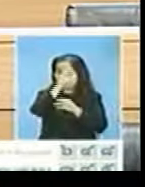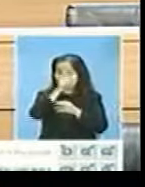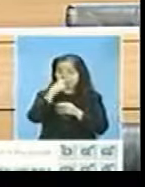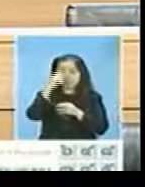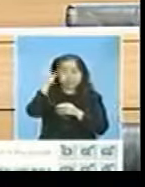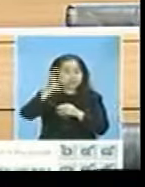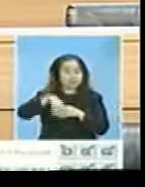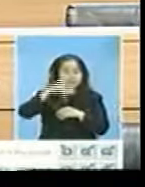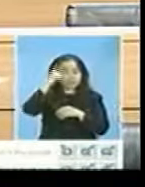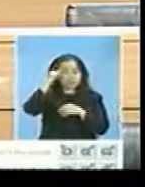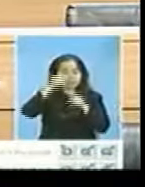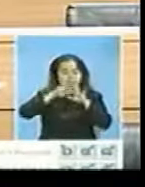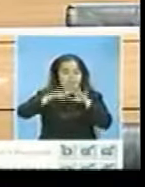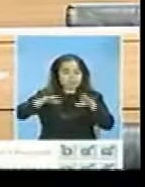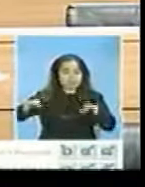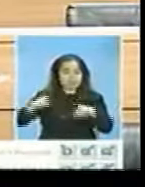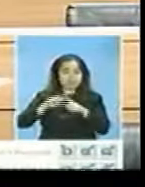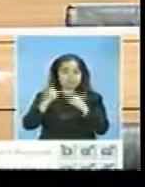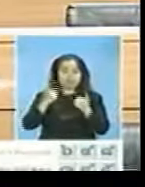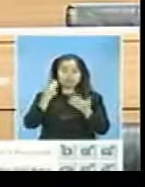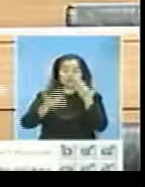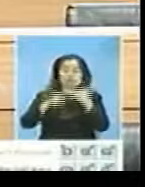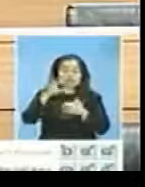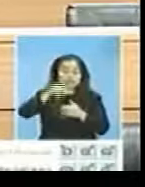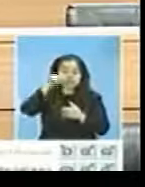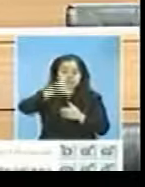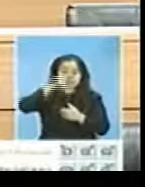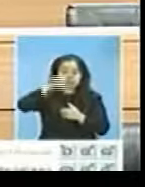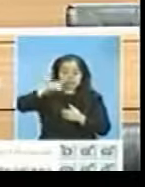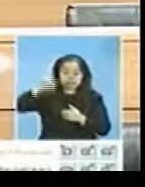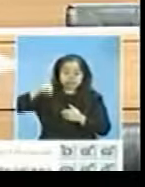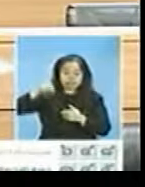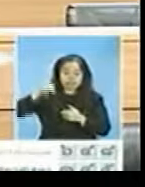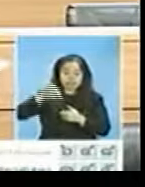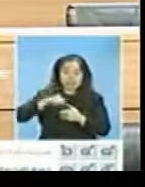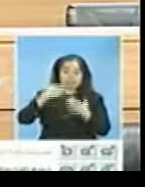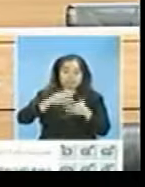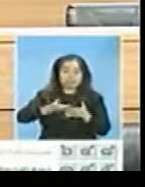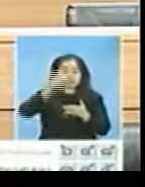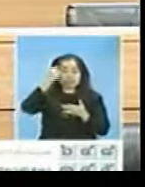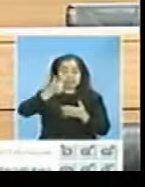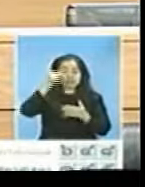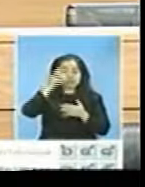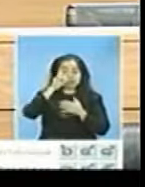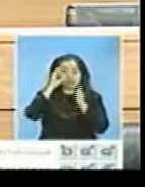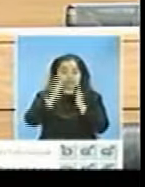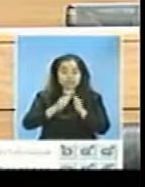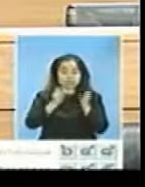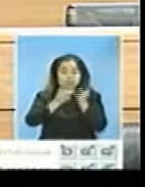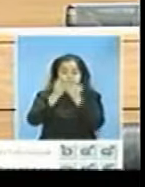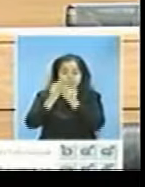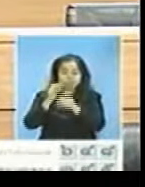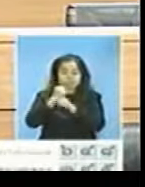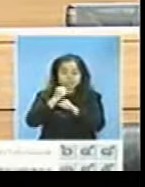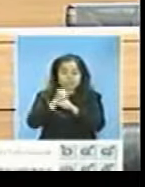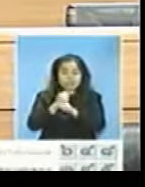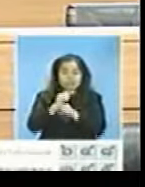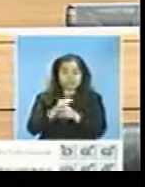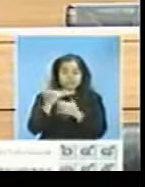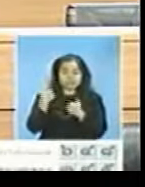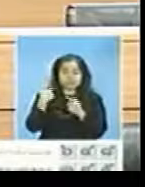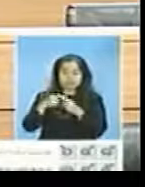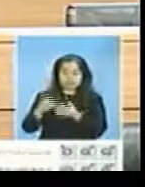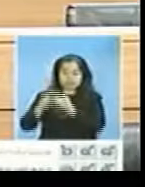ด็กๆเพราะฉะนั้นท่านจะเลือกใครท่านก็จิ้มจิ้มจิ้มจิ้มจิ้มได้มาร้อยหนึ่งมาร่างรัฐธรรมนูญและหลังจากนั้นก็ไปตั้